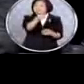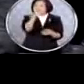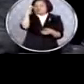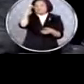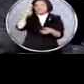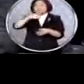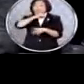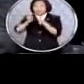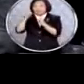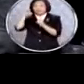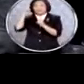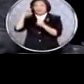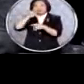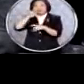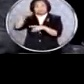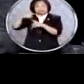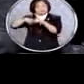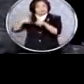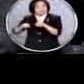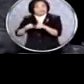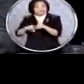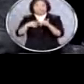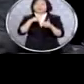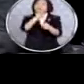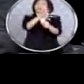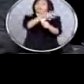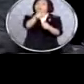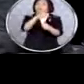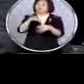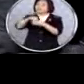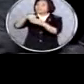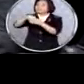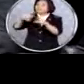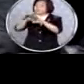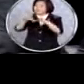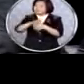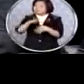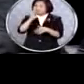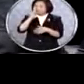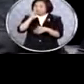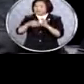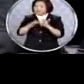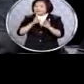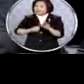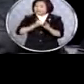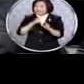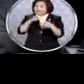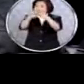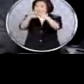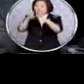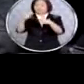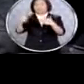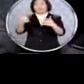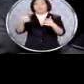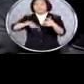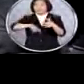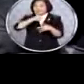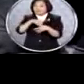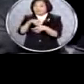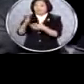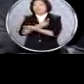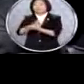的智慧跟水准。请问你们两位怎么看待这样的选举文化？难道真的是内外有别吗？这个问题也请教宋